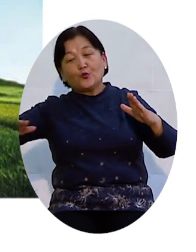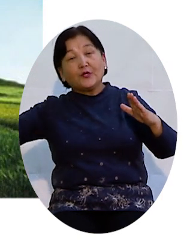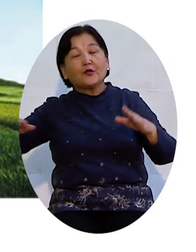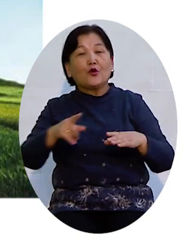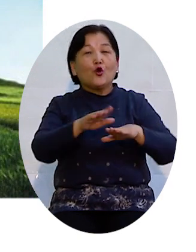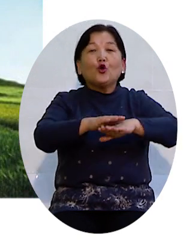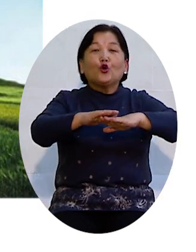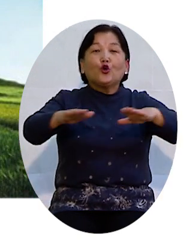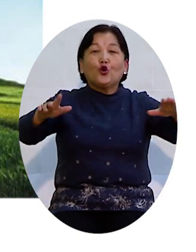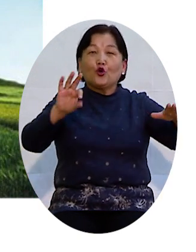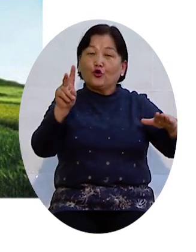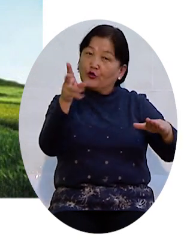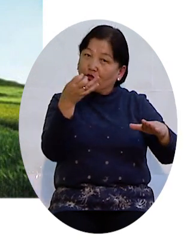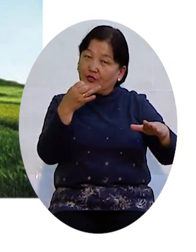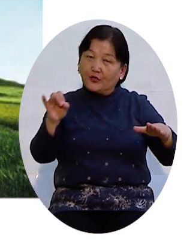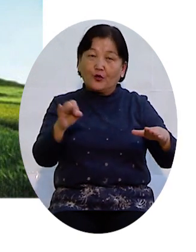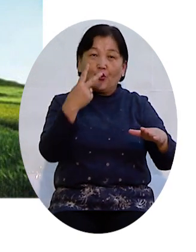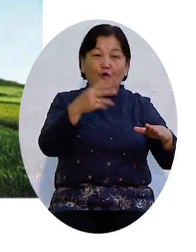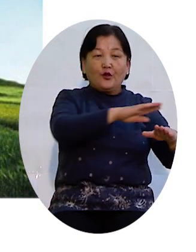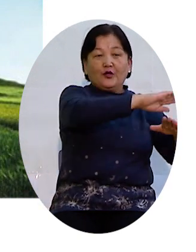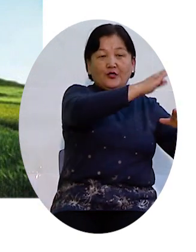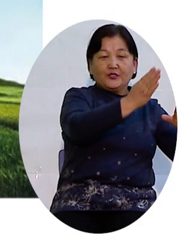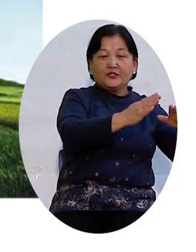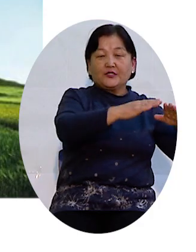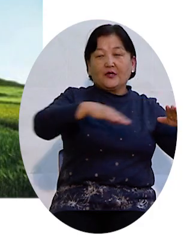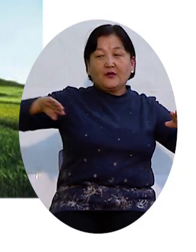хөндө хоёр хэсэг уул нуруу мэтийн